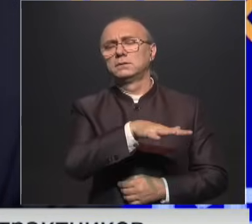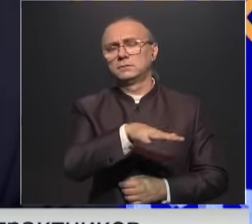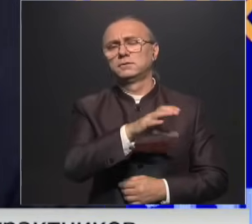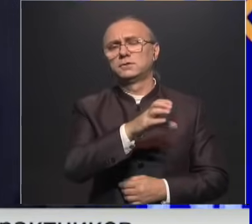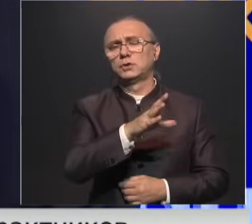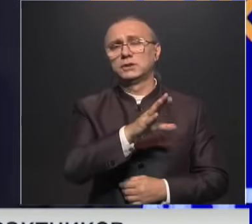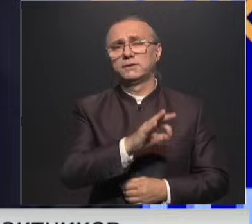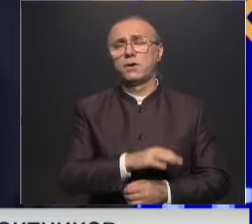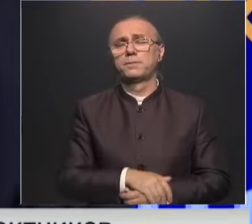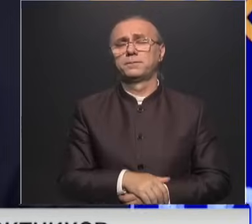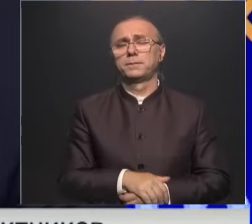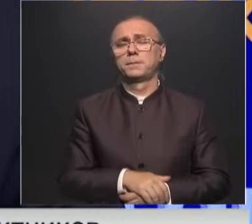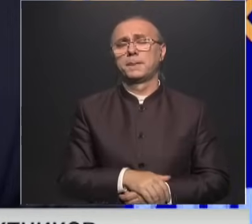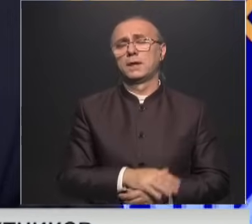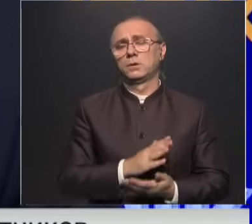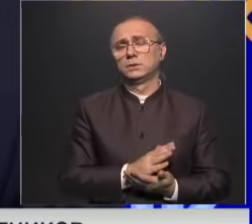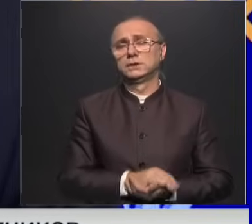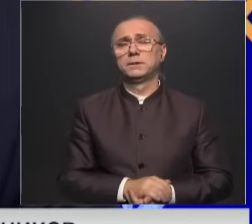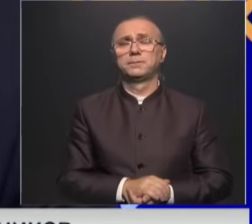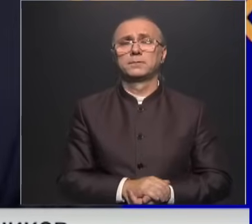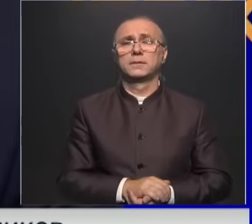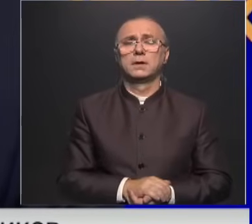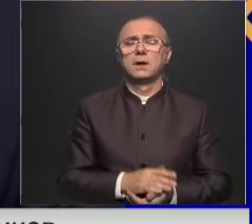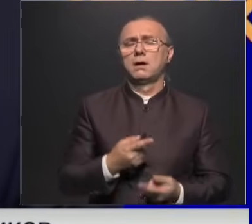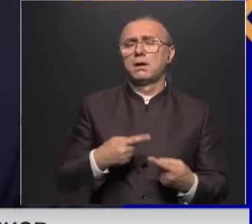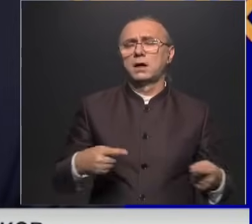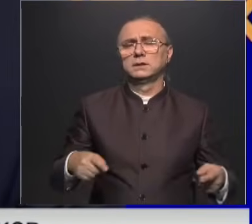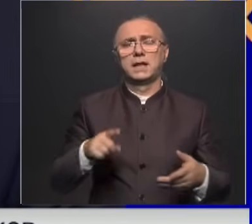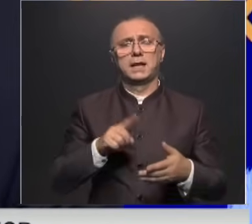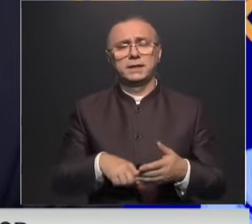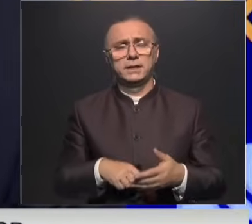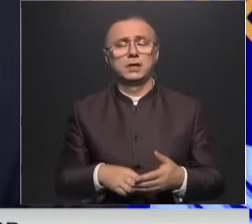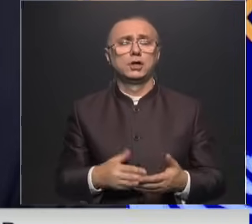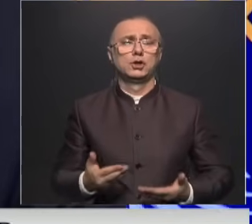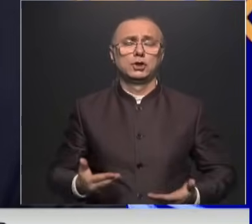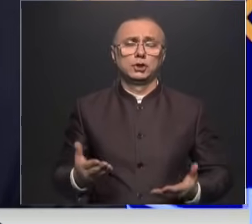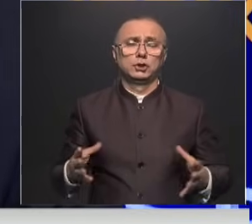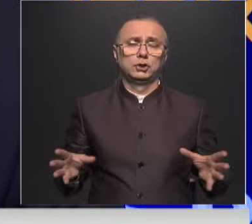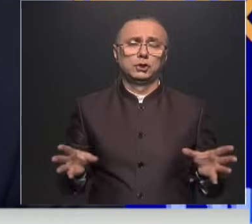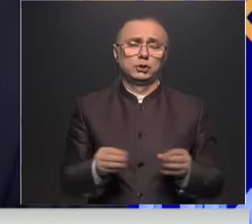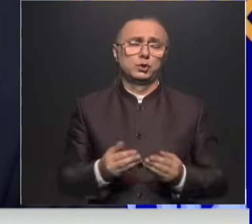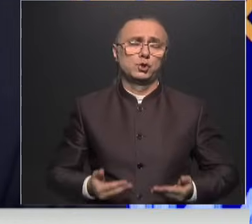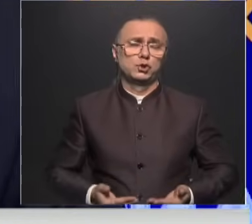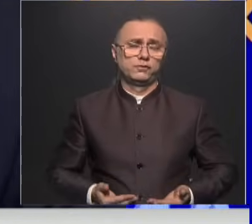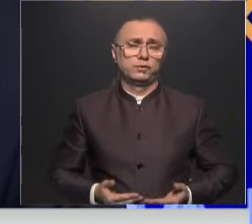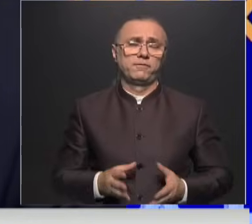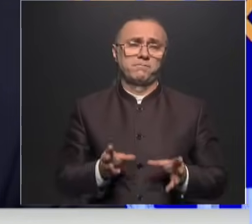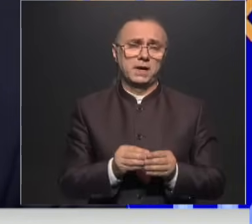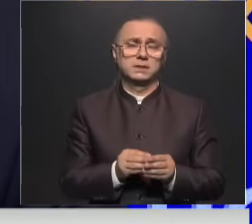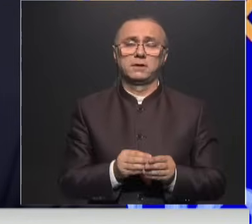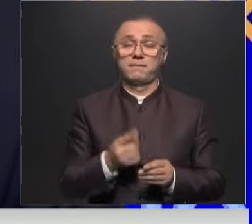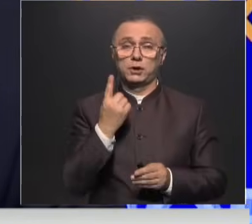такого опыта, когда религии, разные религии существуют вместе в одном государстве, которое